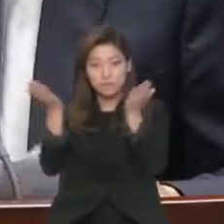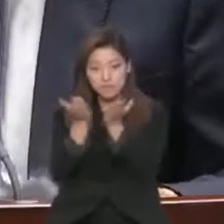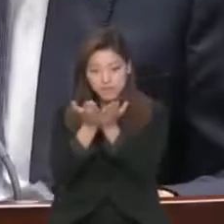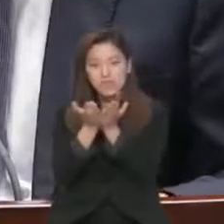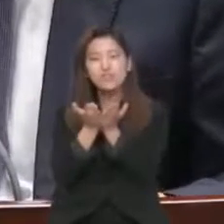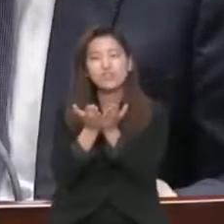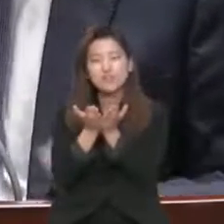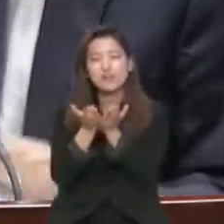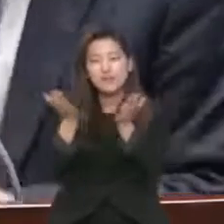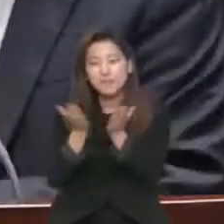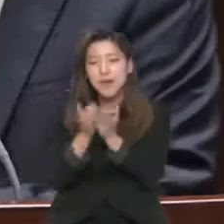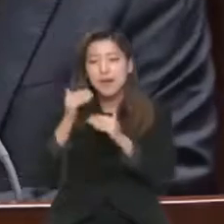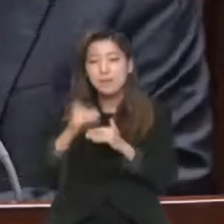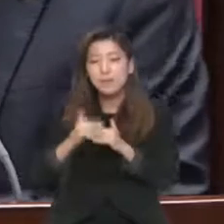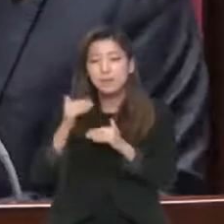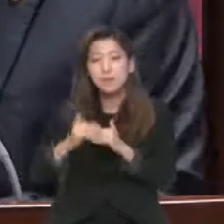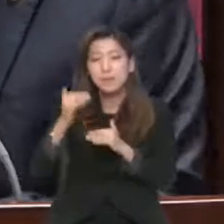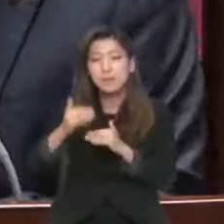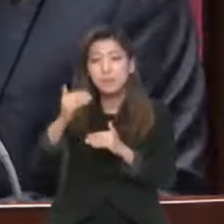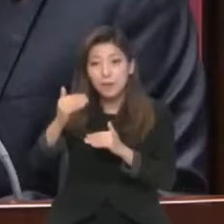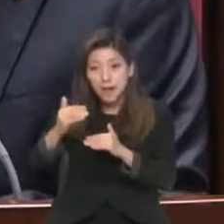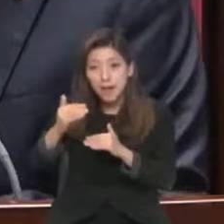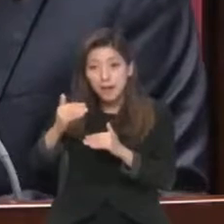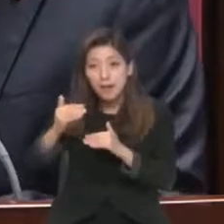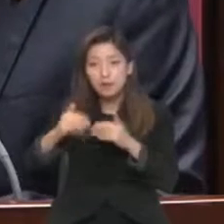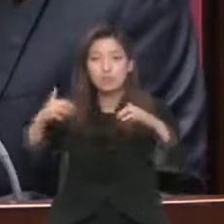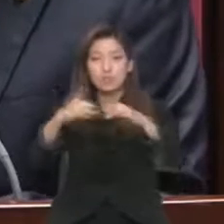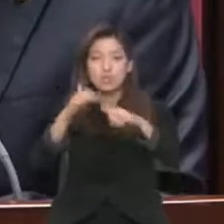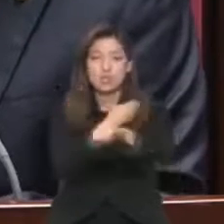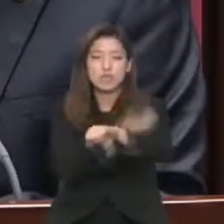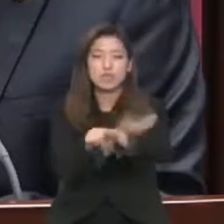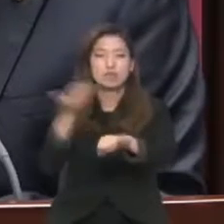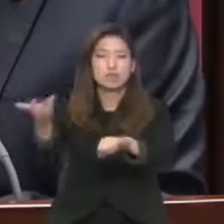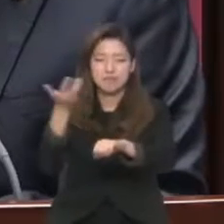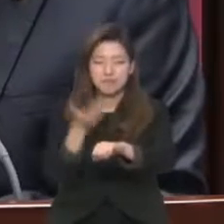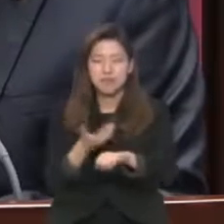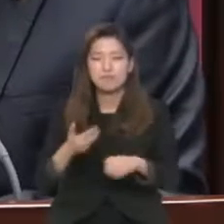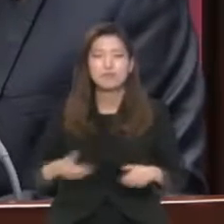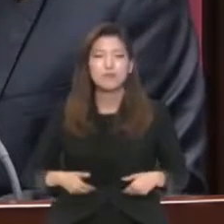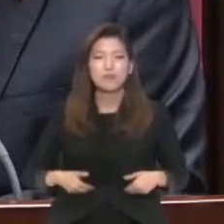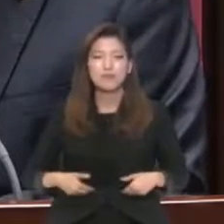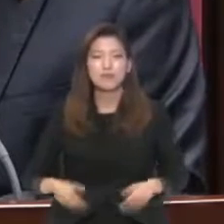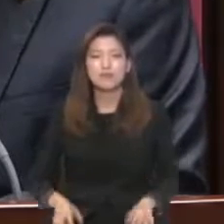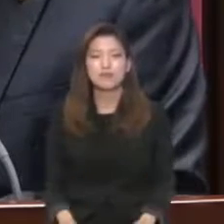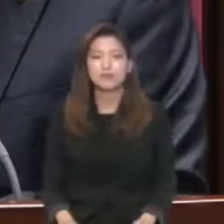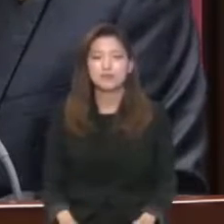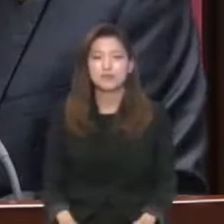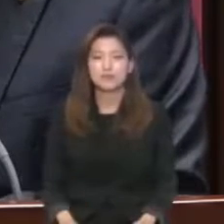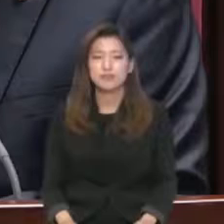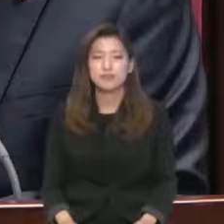길이다 그렇게 보고 조금 전에 의원님께서 이제 질의를 하셨기 때문에 뭐 제가 그렇게 말씀을